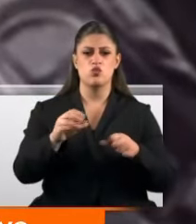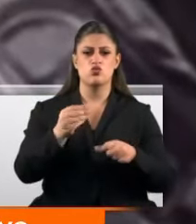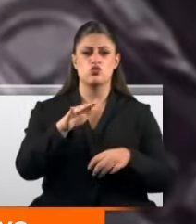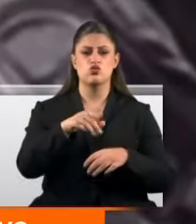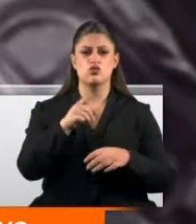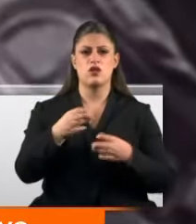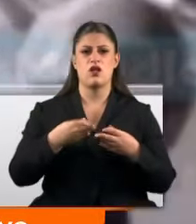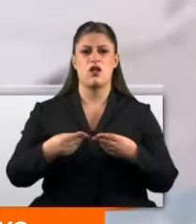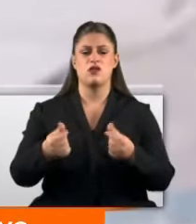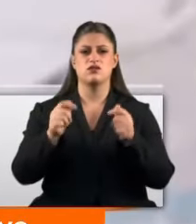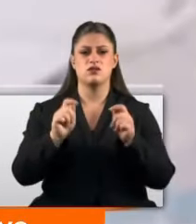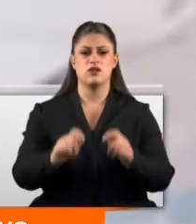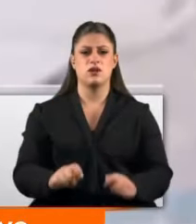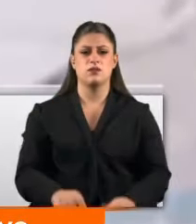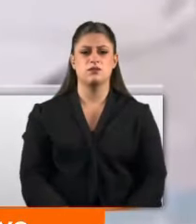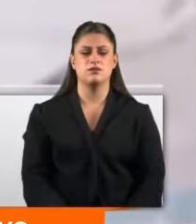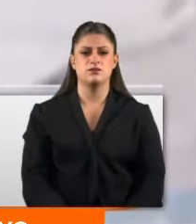ezdi.